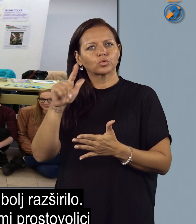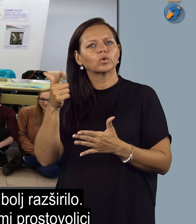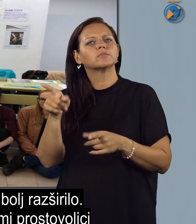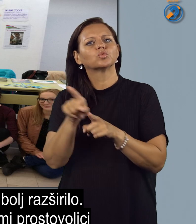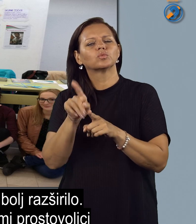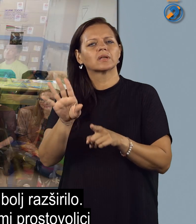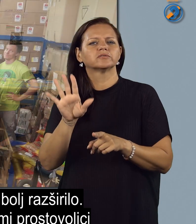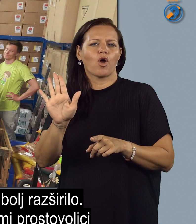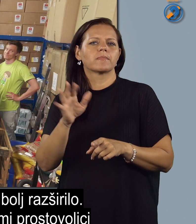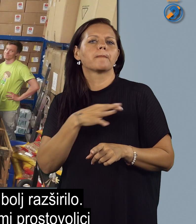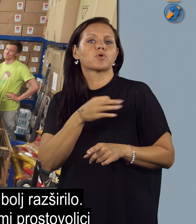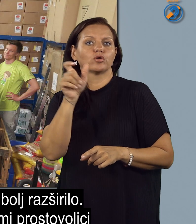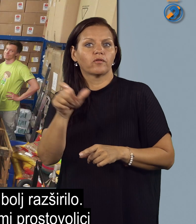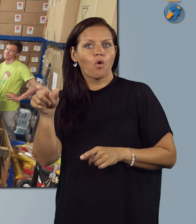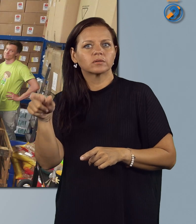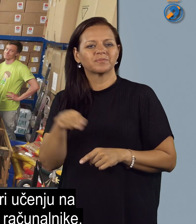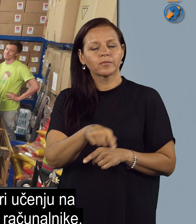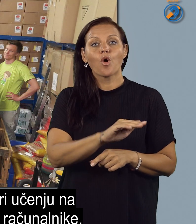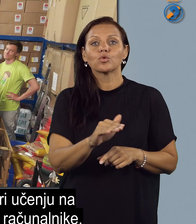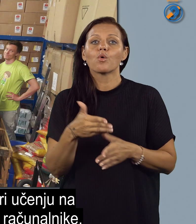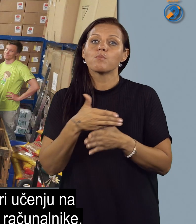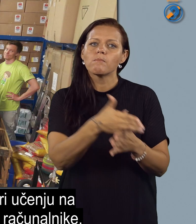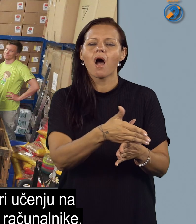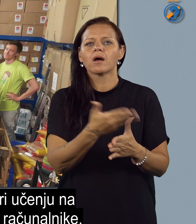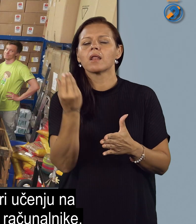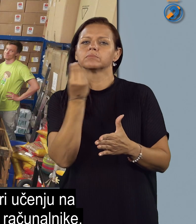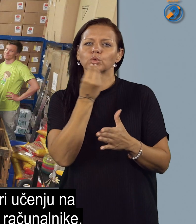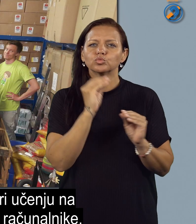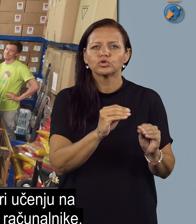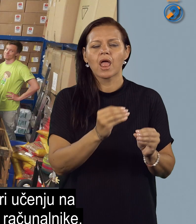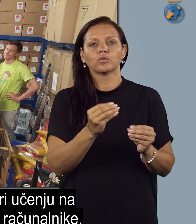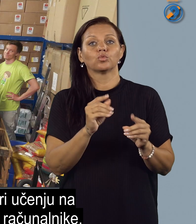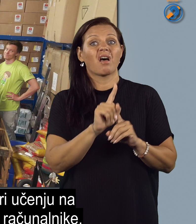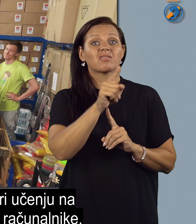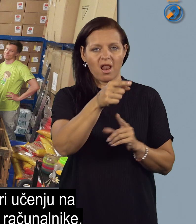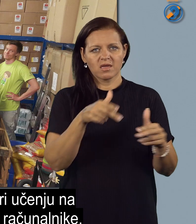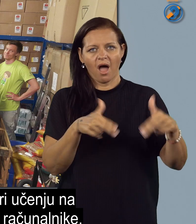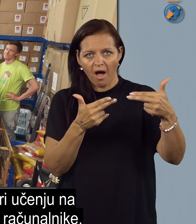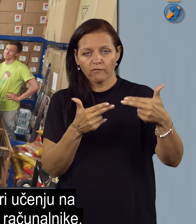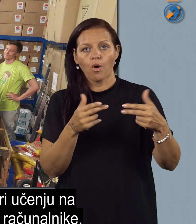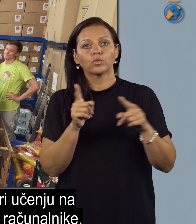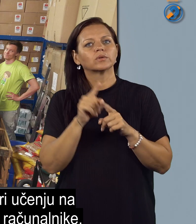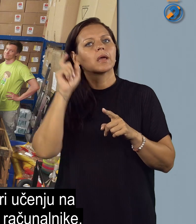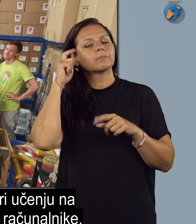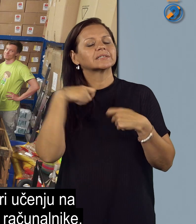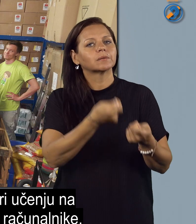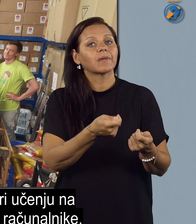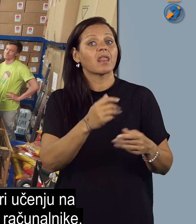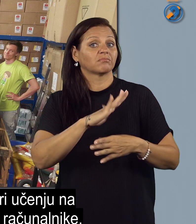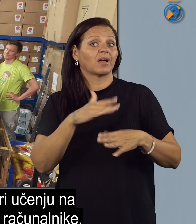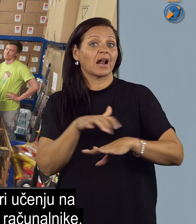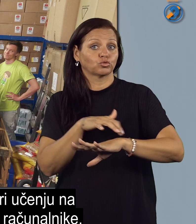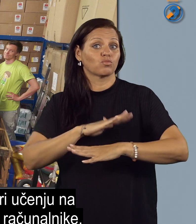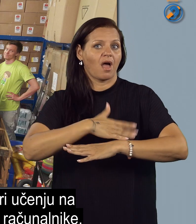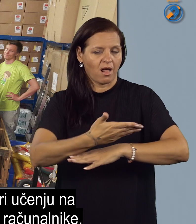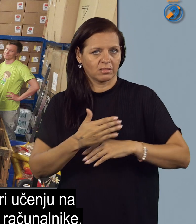Med drugim so svojimi prostovoljci otrokom pomagali pri učenju na daljavo, jim priskrbeli računalnike, veliko